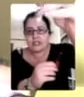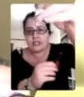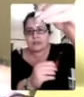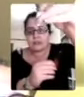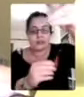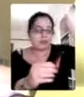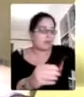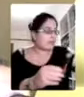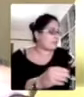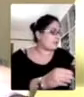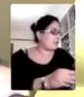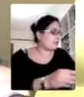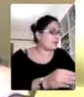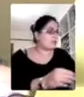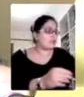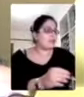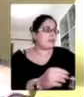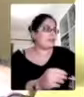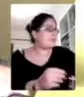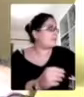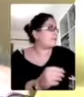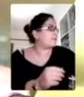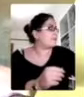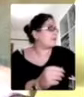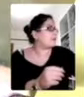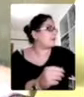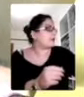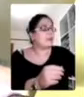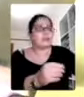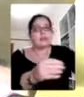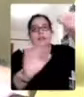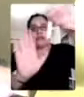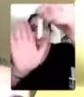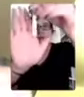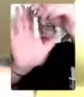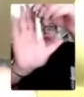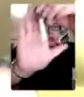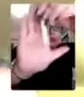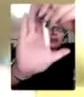tütünler için, bilmiyorum arkası görünüyor mu? Şöyle yapayım.